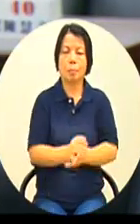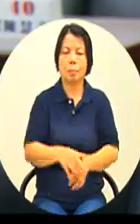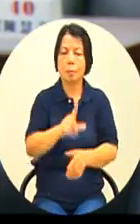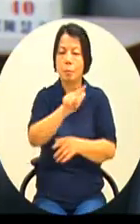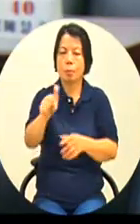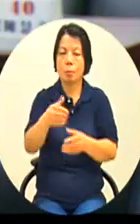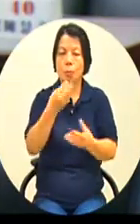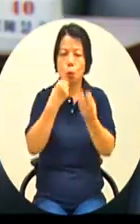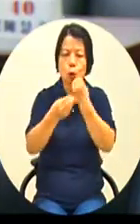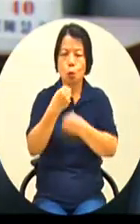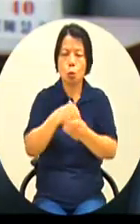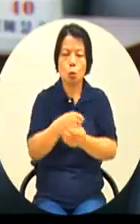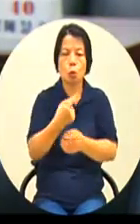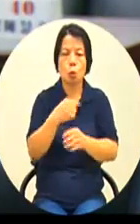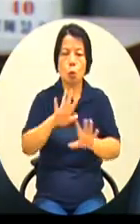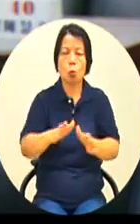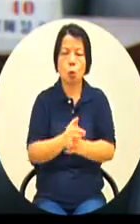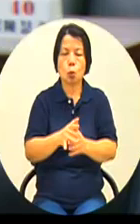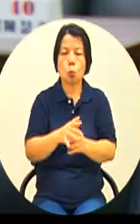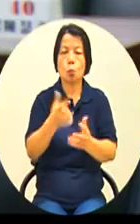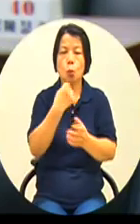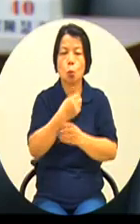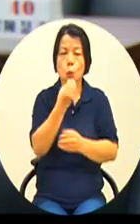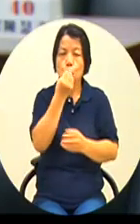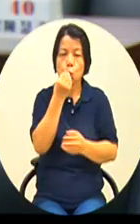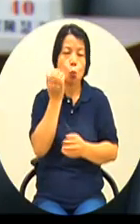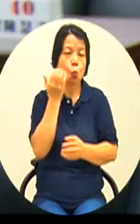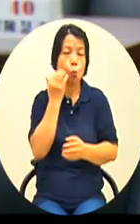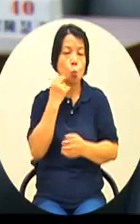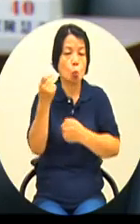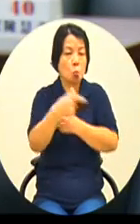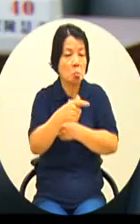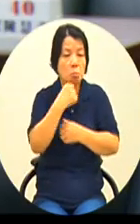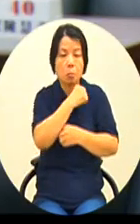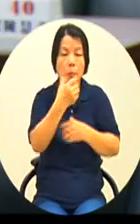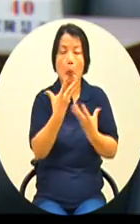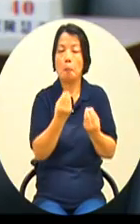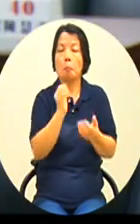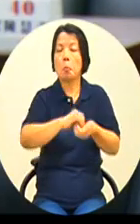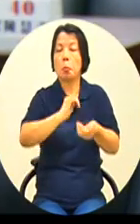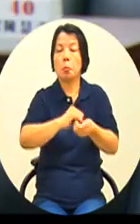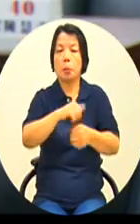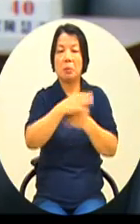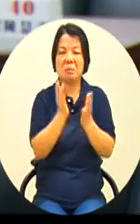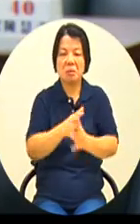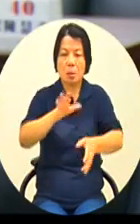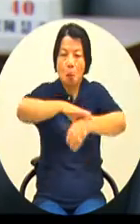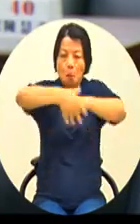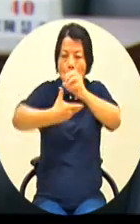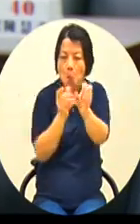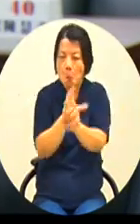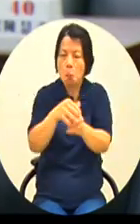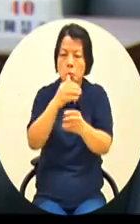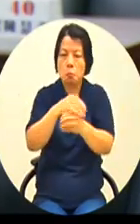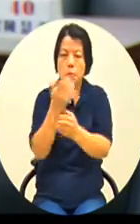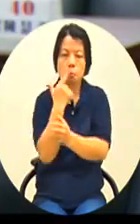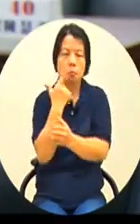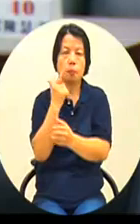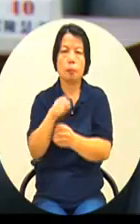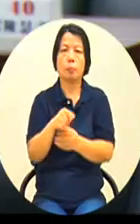食，会咱较袂晓包装。我是拜托观光局者吼，恁的现实可能较